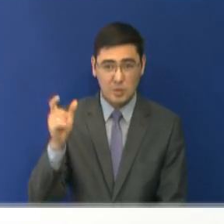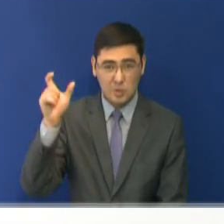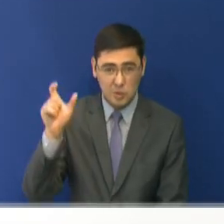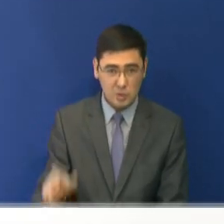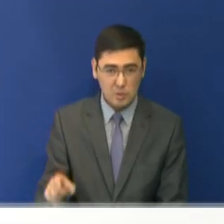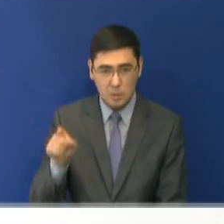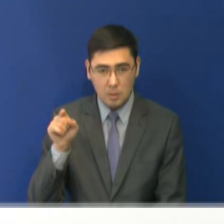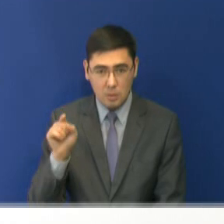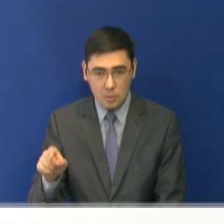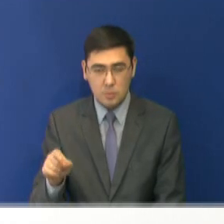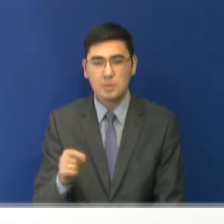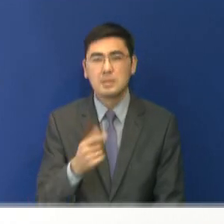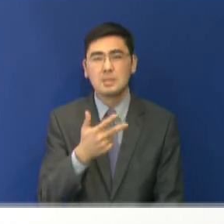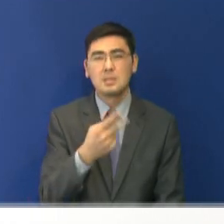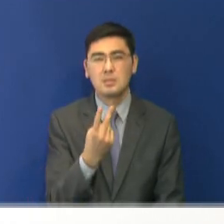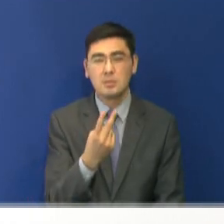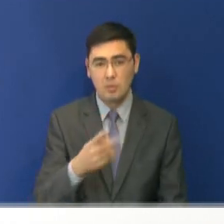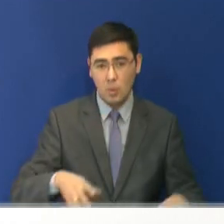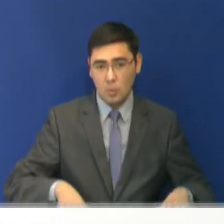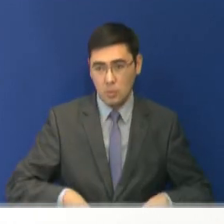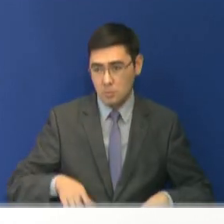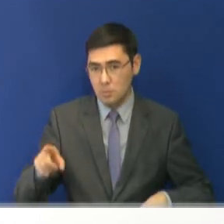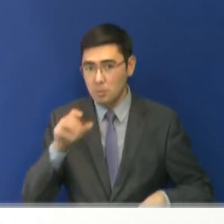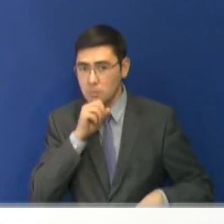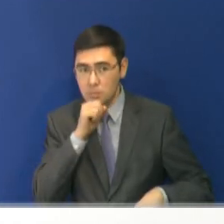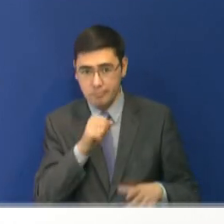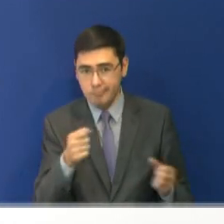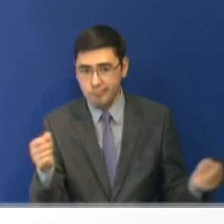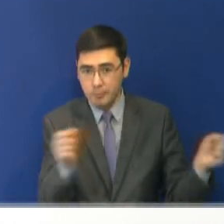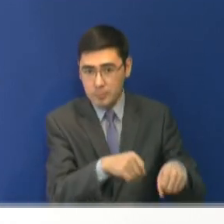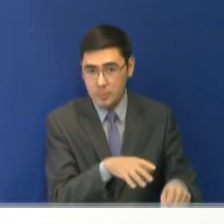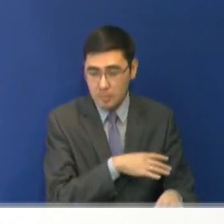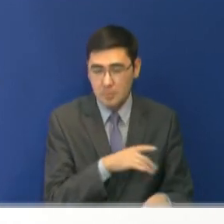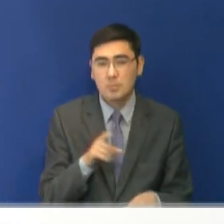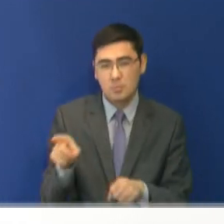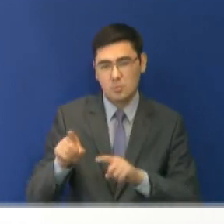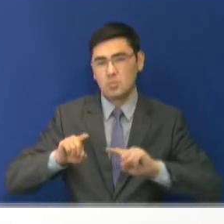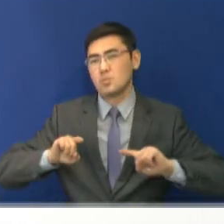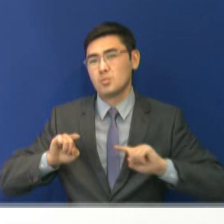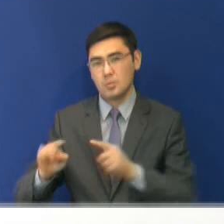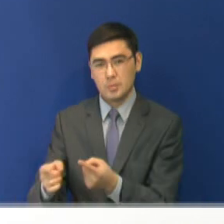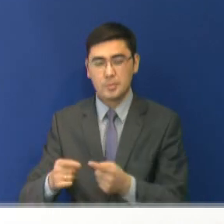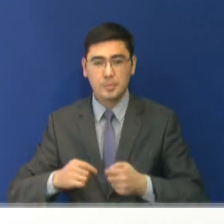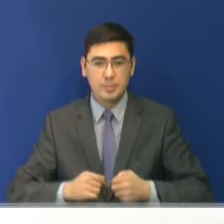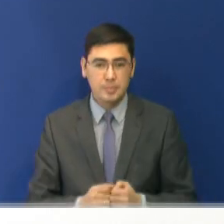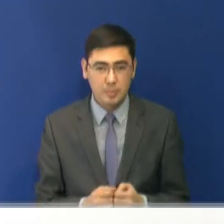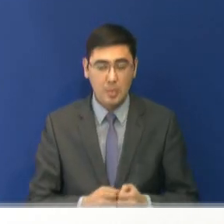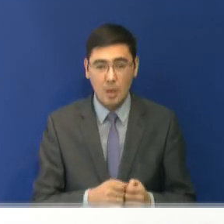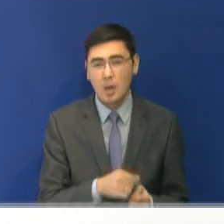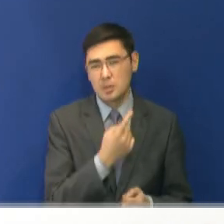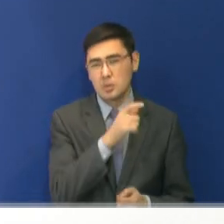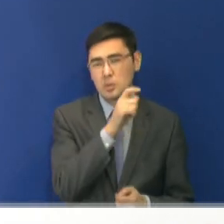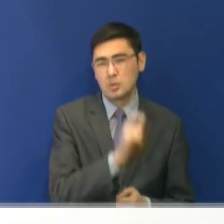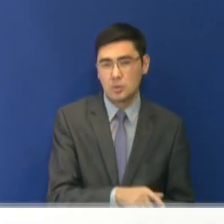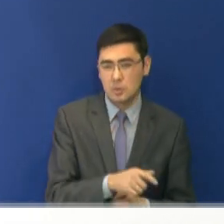скотократ, похитивший 32 лошади. По данным пресс-службы областного департамента полиции, в семье владелец крестьянского хозяйства сообщил о пропаже 15